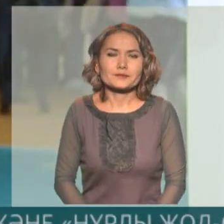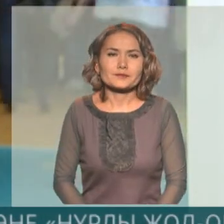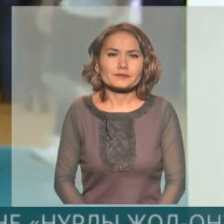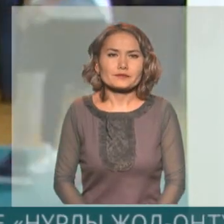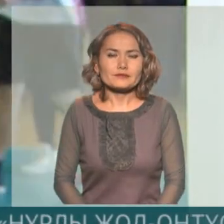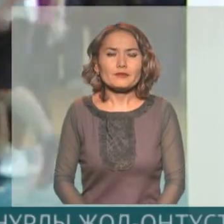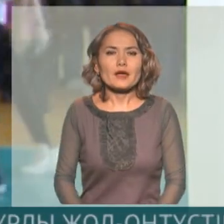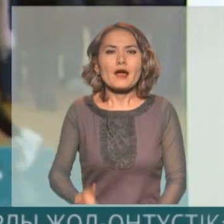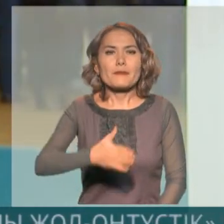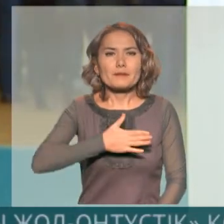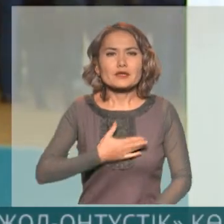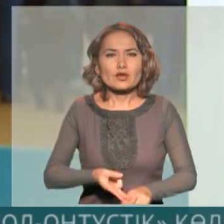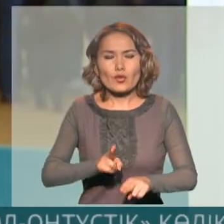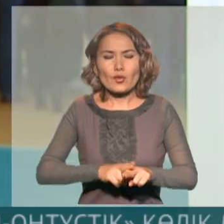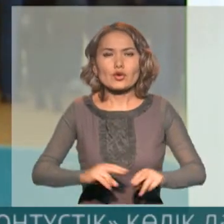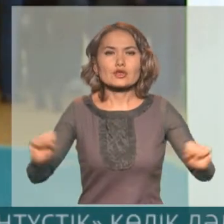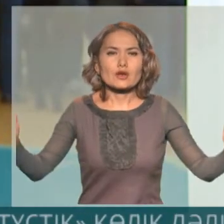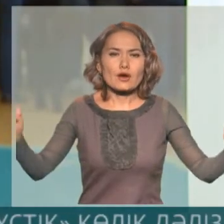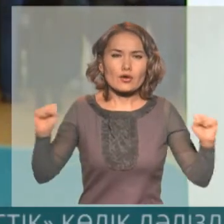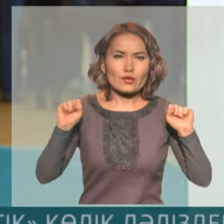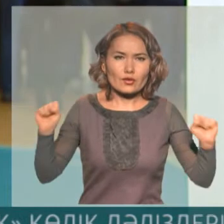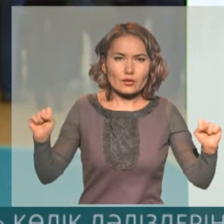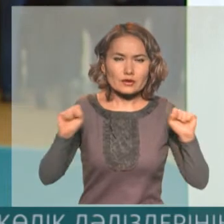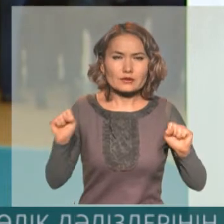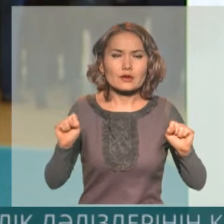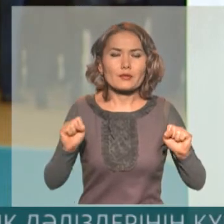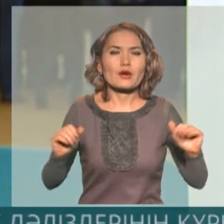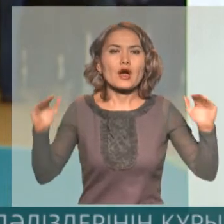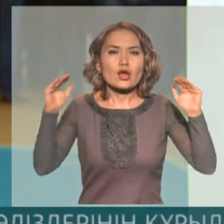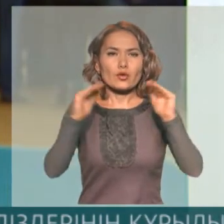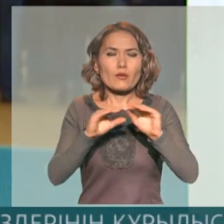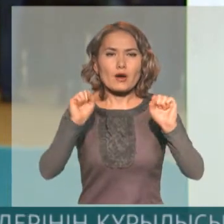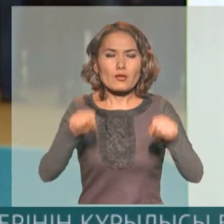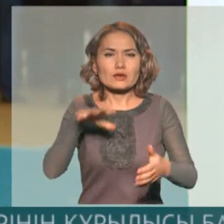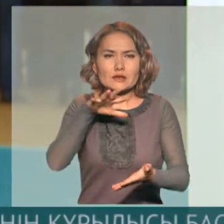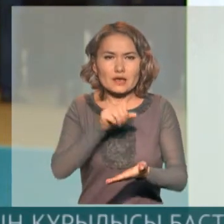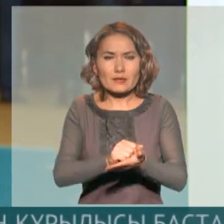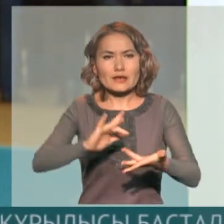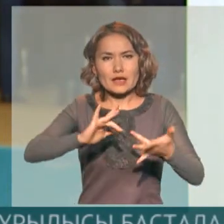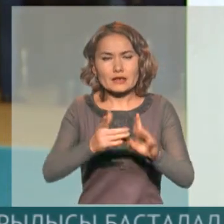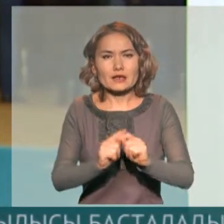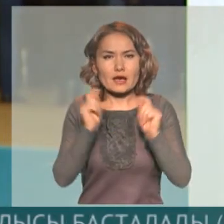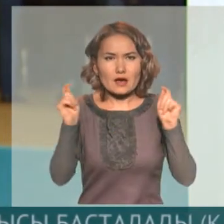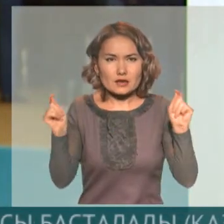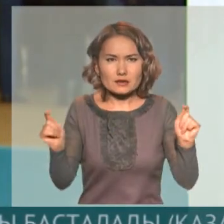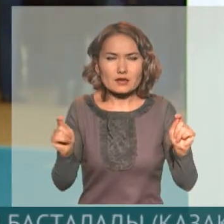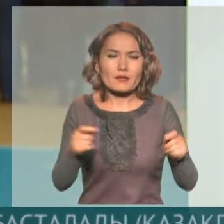де дайындалуға болады. Кроссфит.com-ға кірсеңіз, дүниежүзі бойынша бір сайт бар, сонда